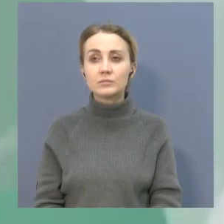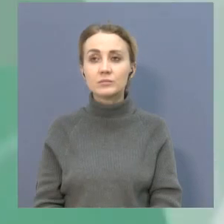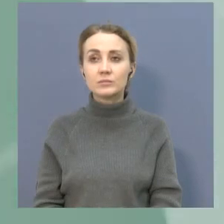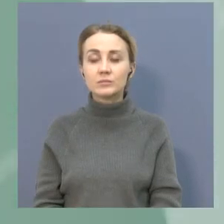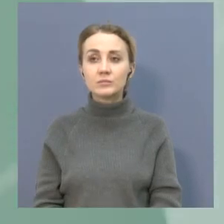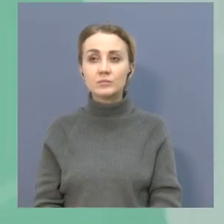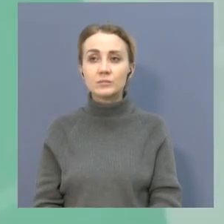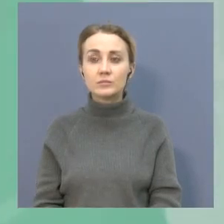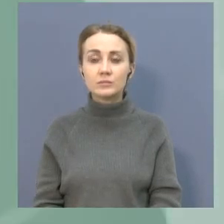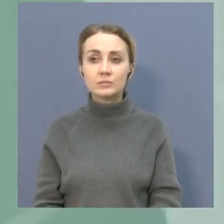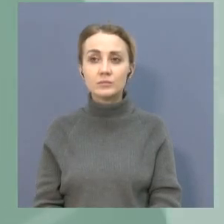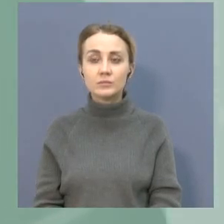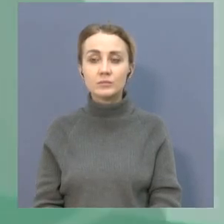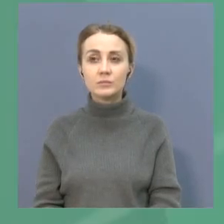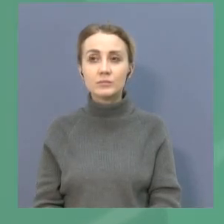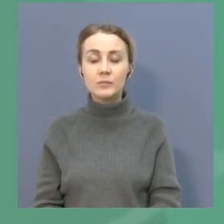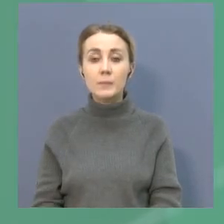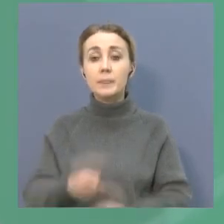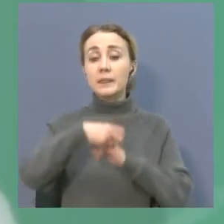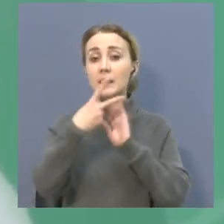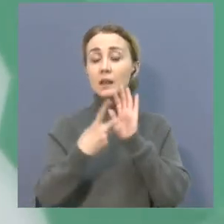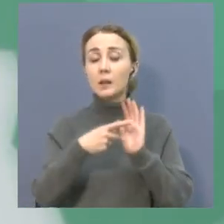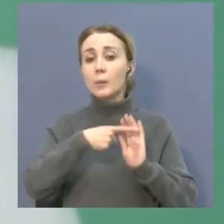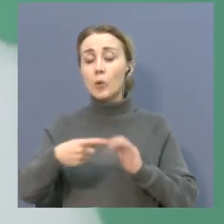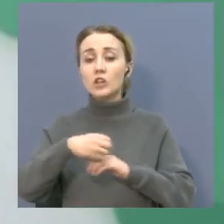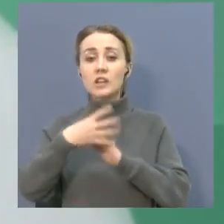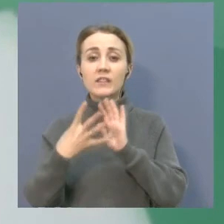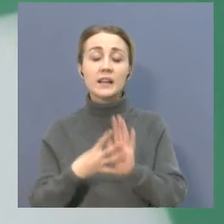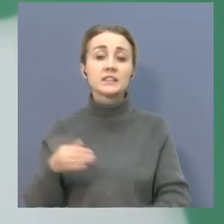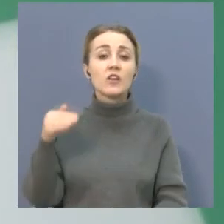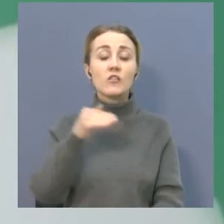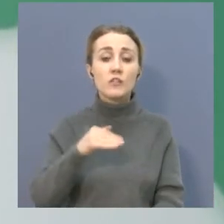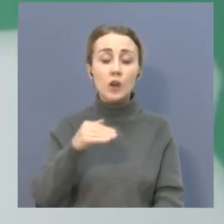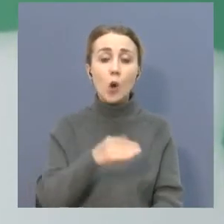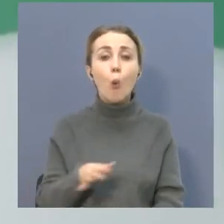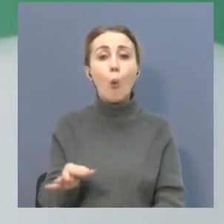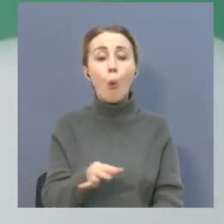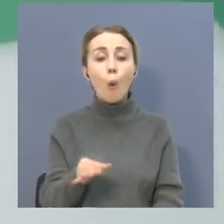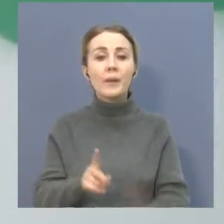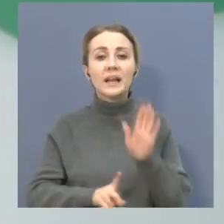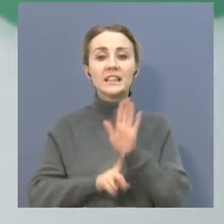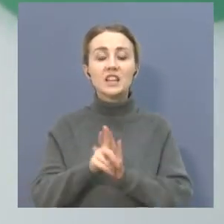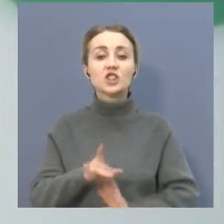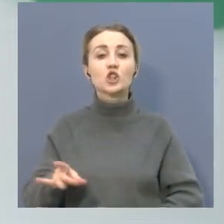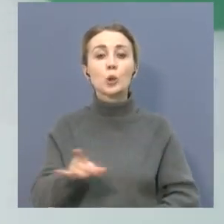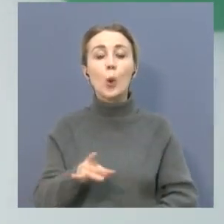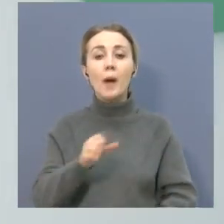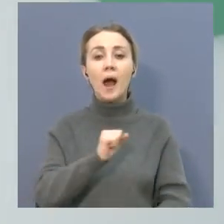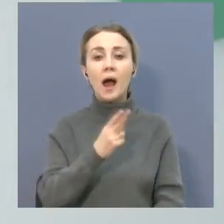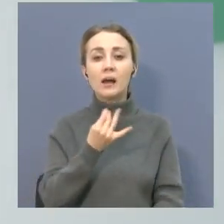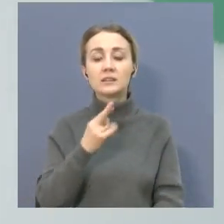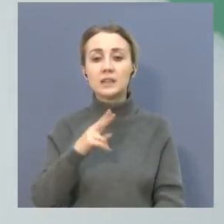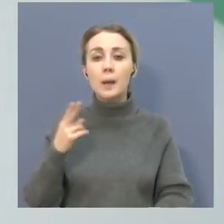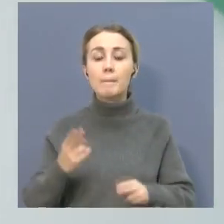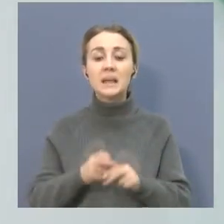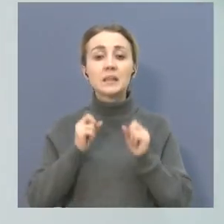Облыс бойынша 17-19 ақпан аралығында республикалық қауіпсіз жол акциясы жүргізілуде. Жол көлік оқиғаларын төмендету, жол